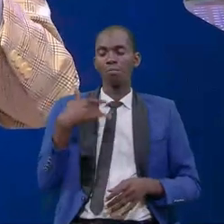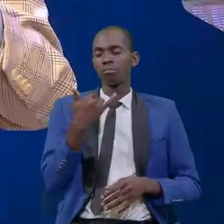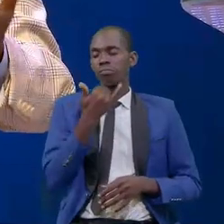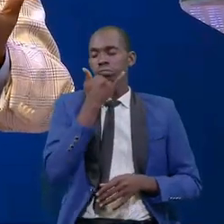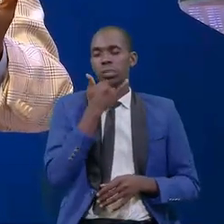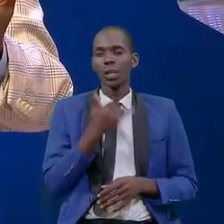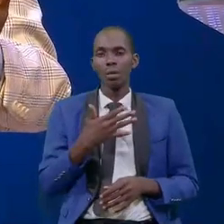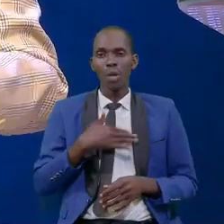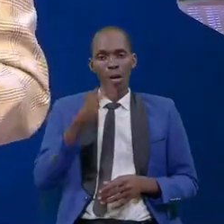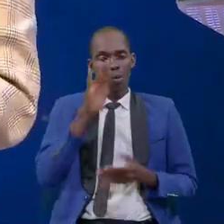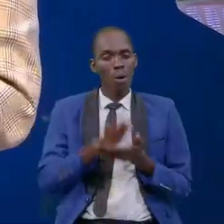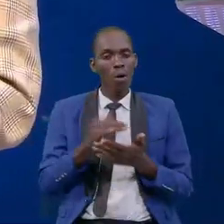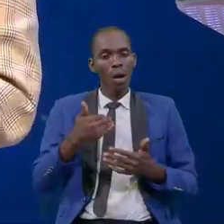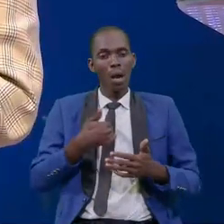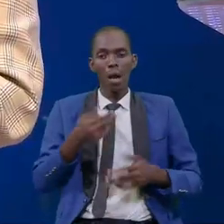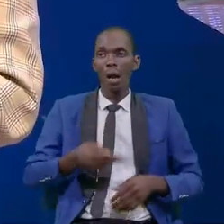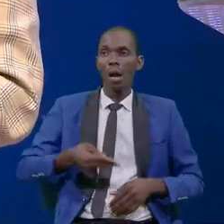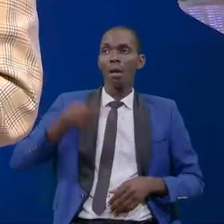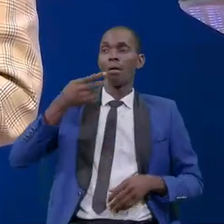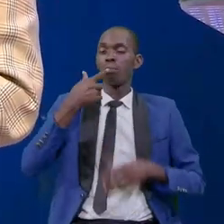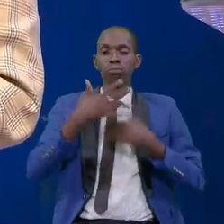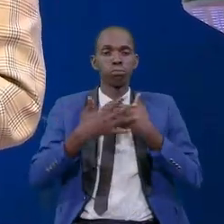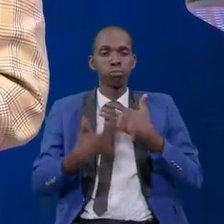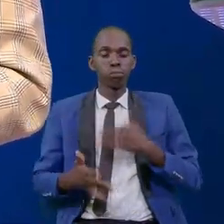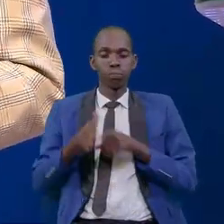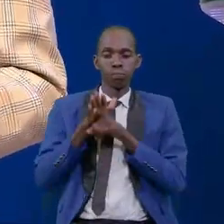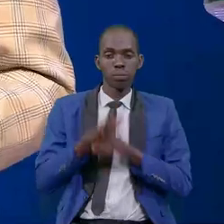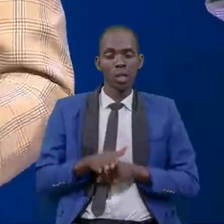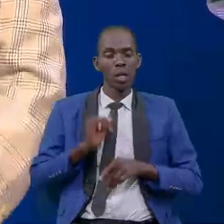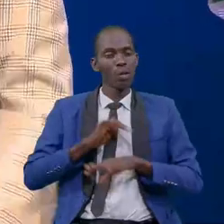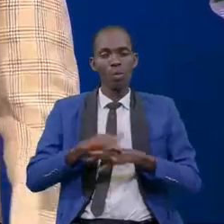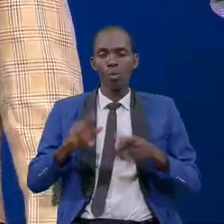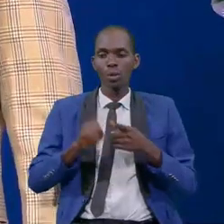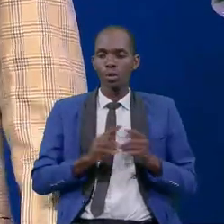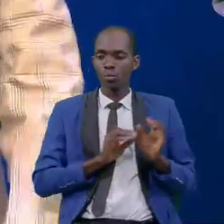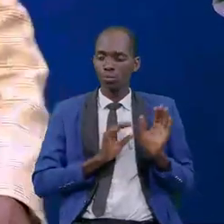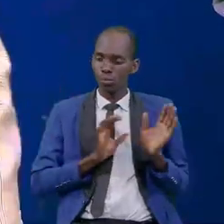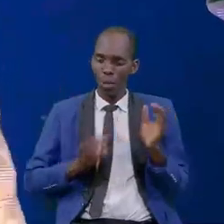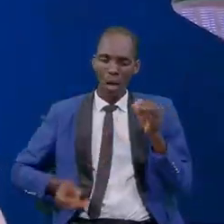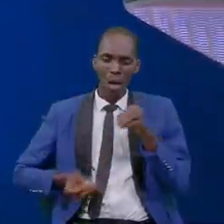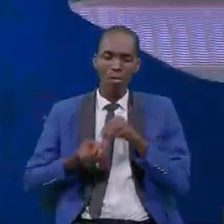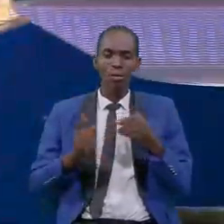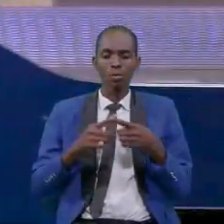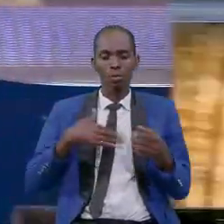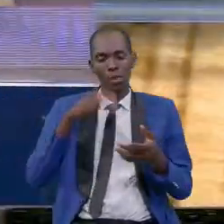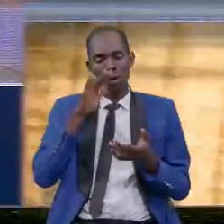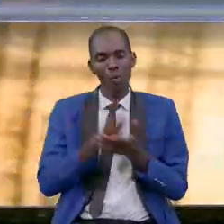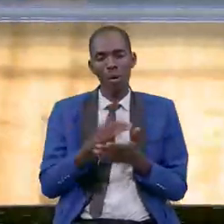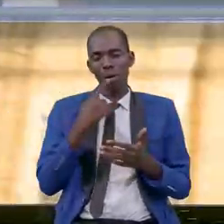blessée. Donc, ma femme a l'hypertension. Je ne veux pas qu'elle ait une crise. Non.